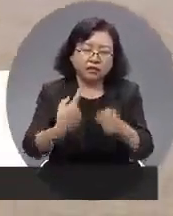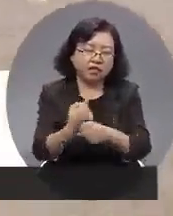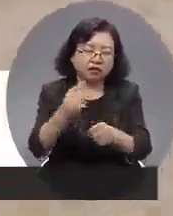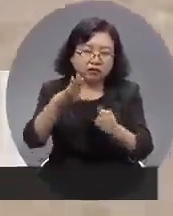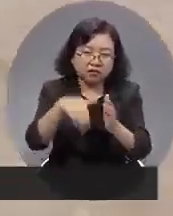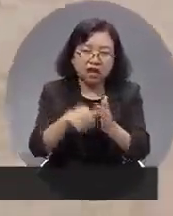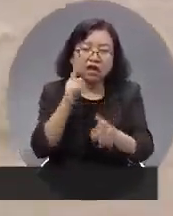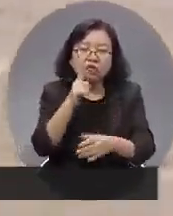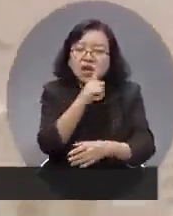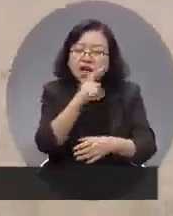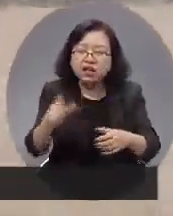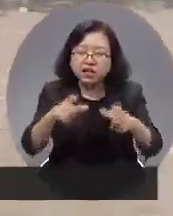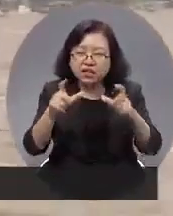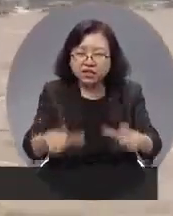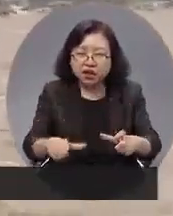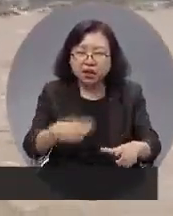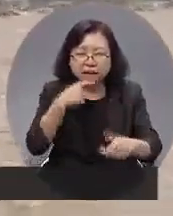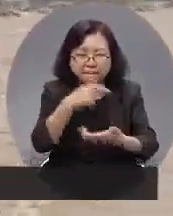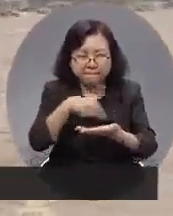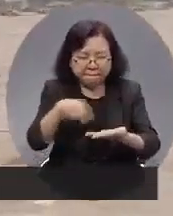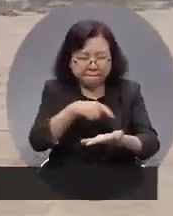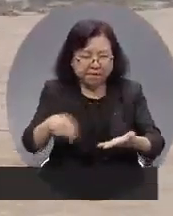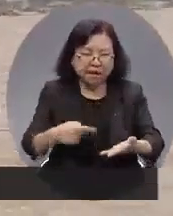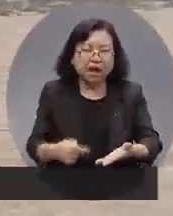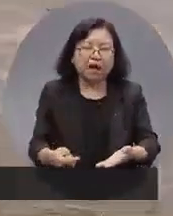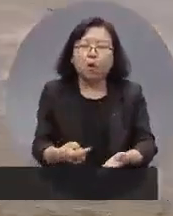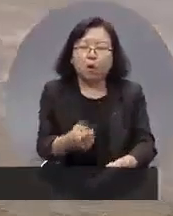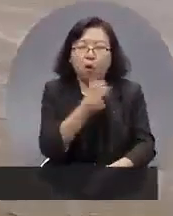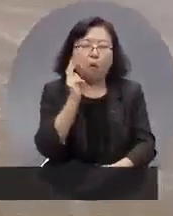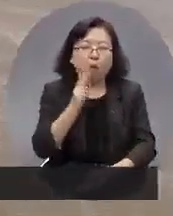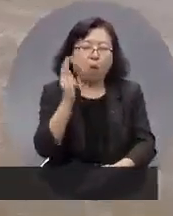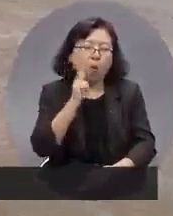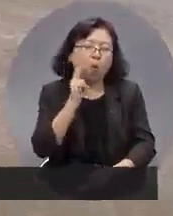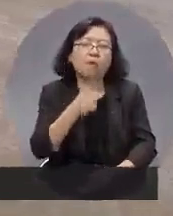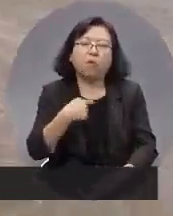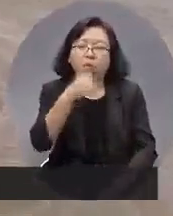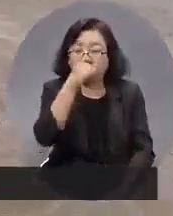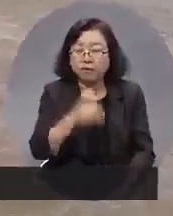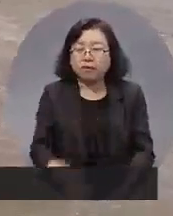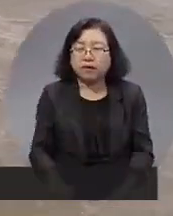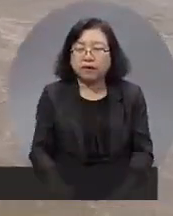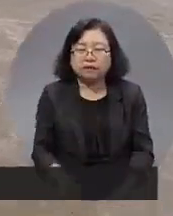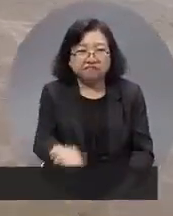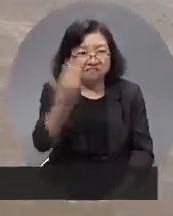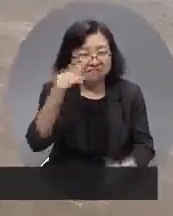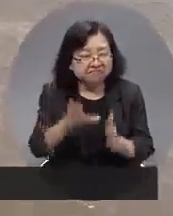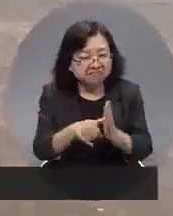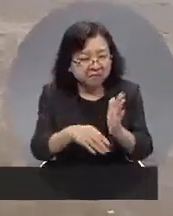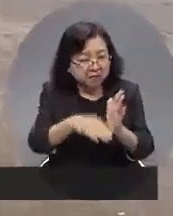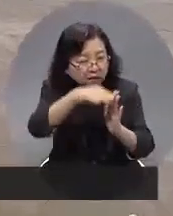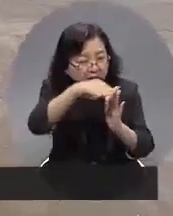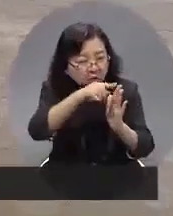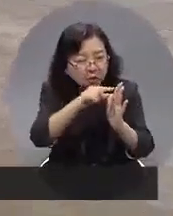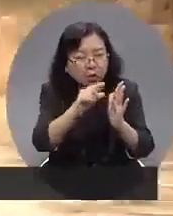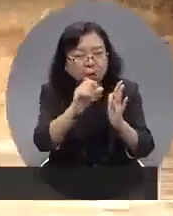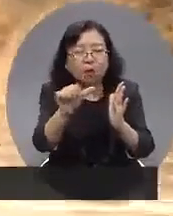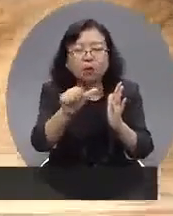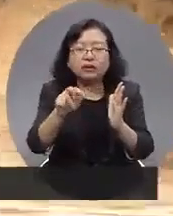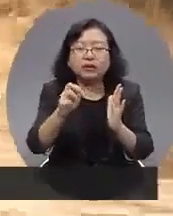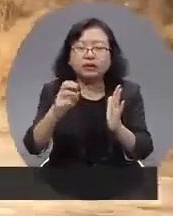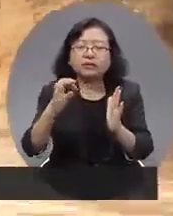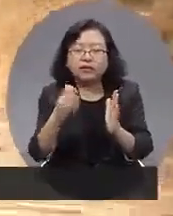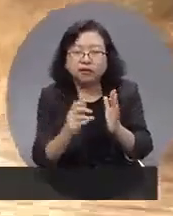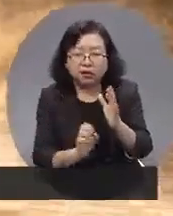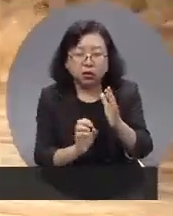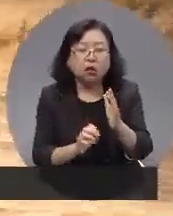괴산 지역이 입은 침수 피해가 컸기 때문입니다. 당시 물이 댐 정상부까지 5cm를 남겨놓는 원류 위험을